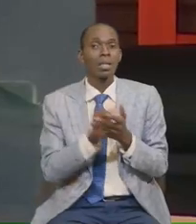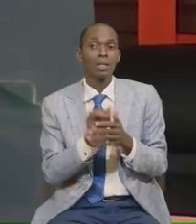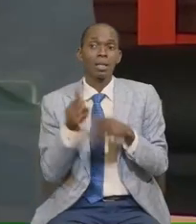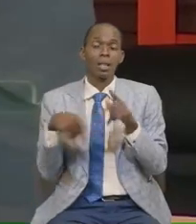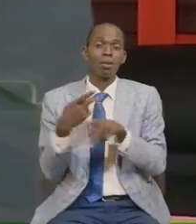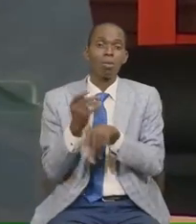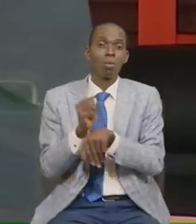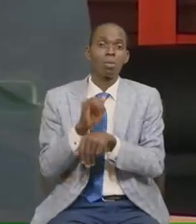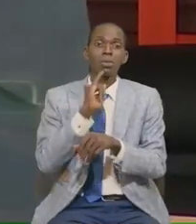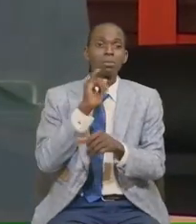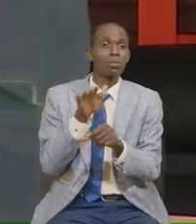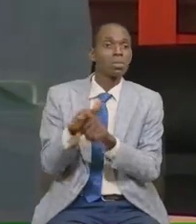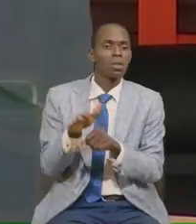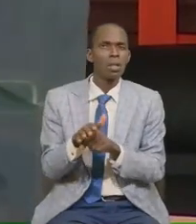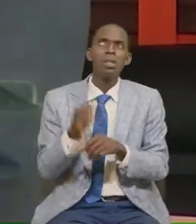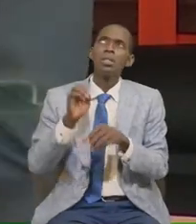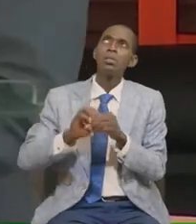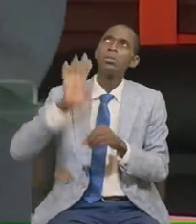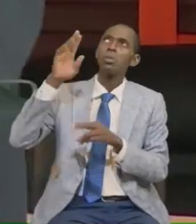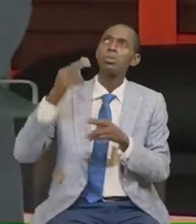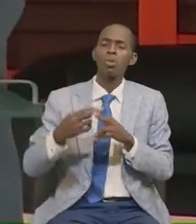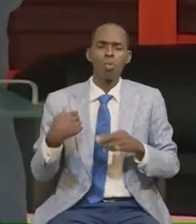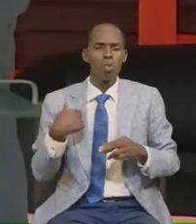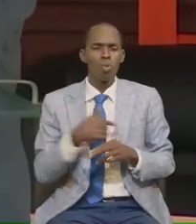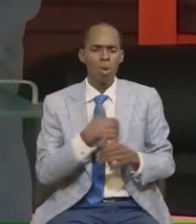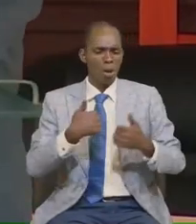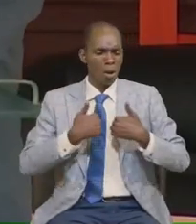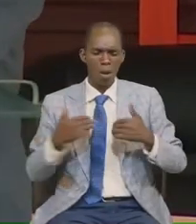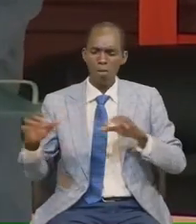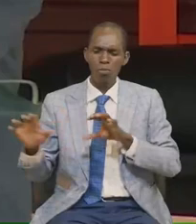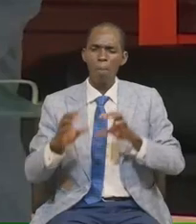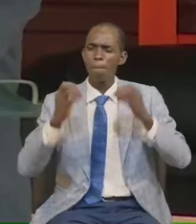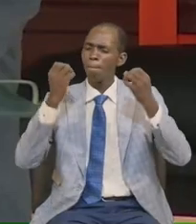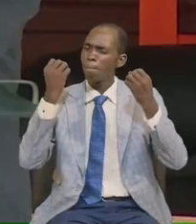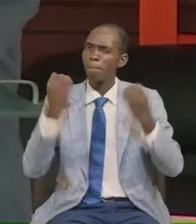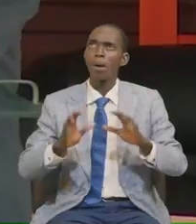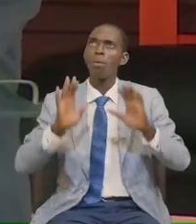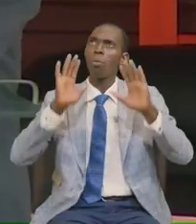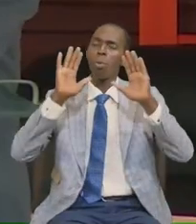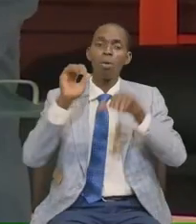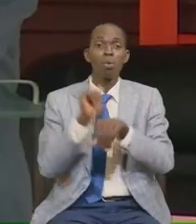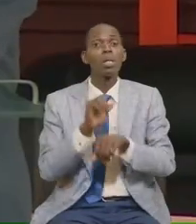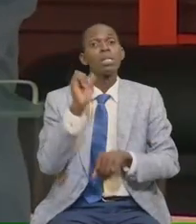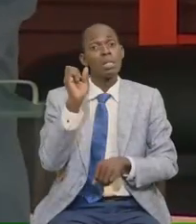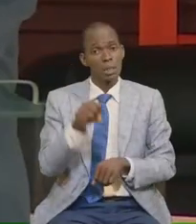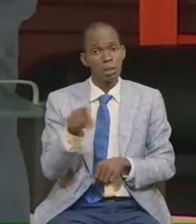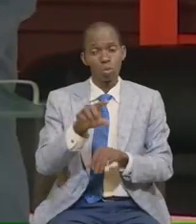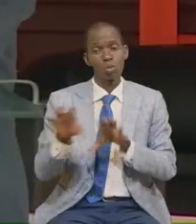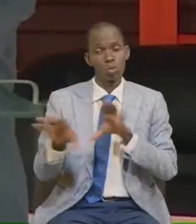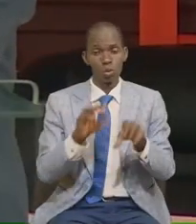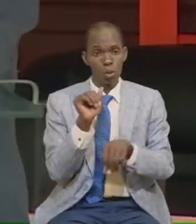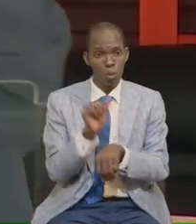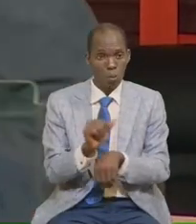fait beaucoup de miracles par ton nom? Ils savaient qu'il y avait des œuvres. Ils ont centré l'attention sur